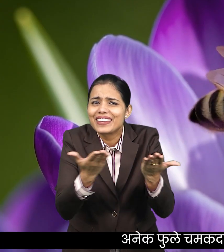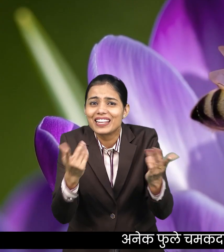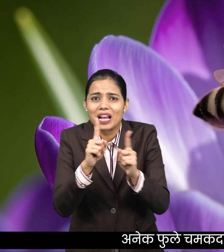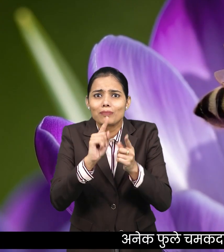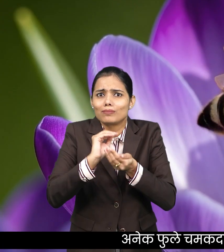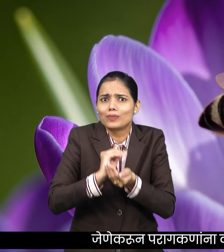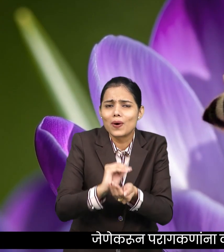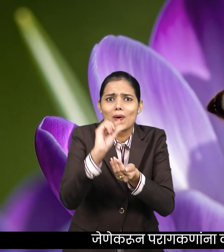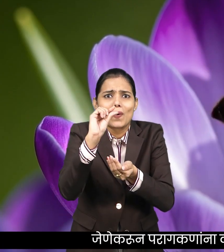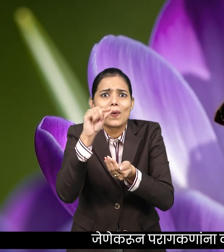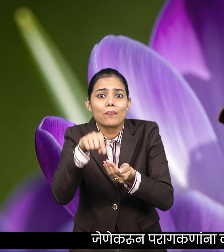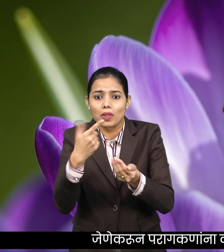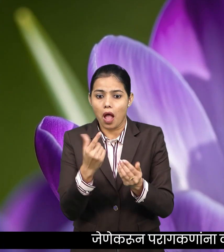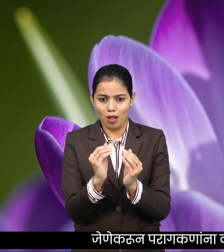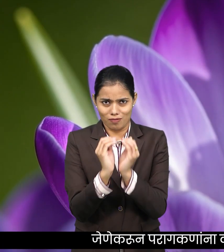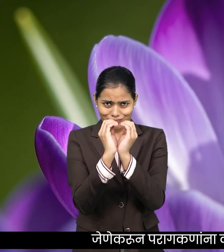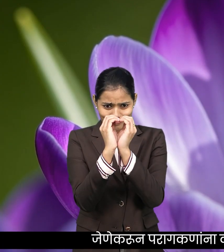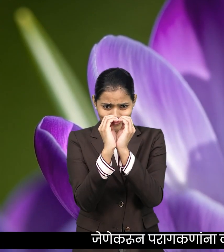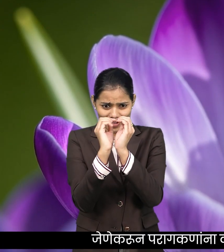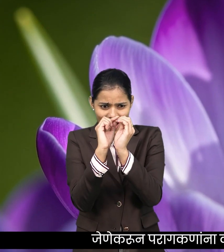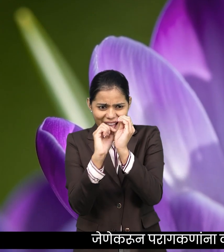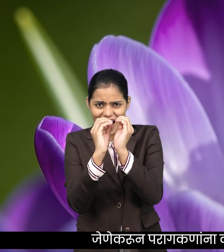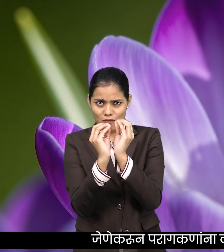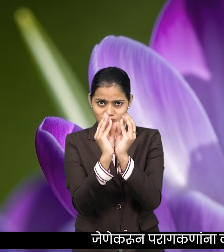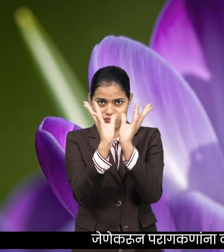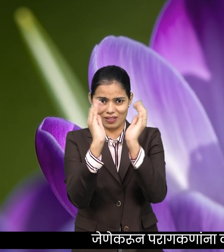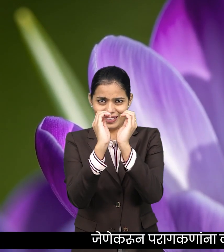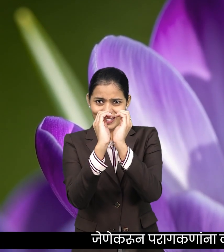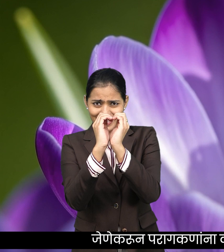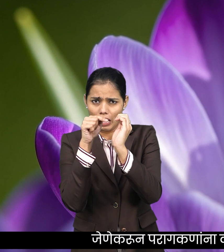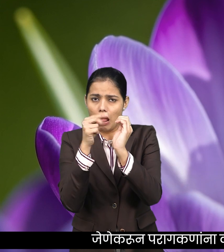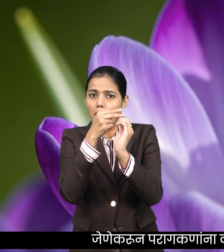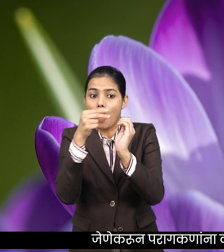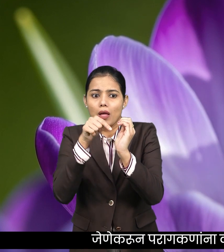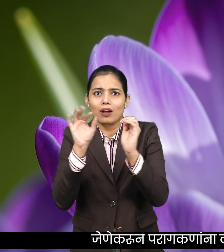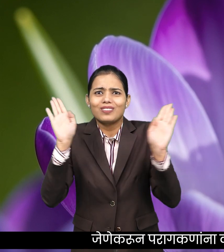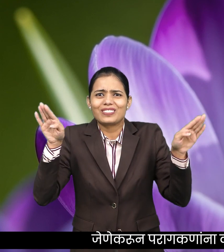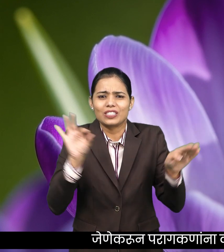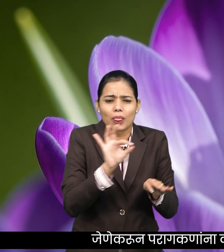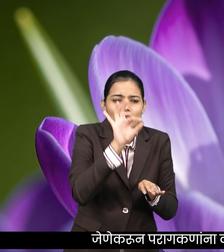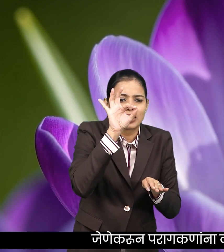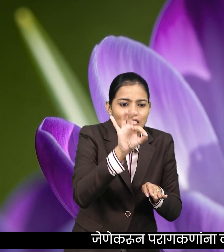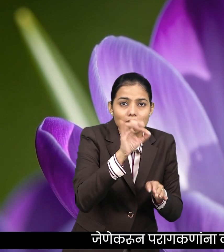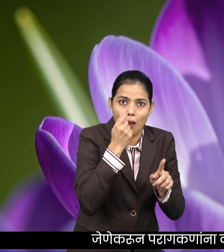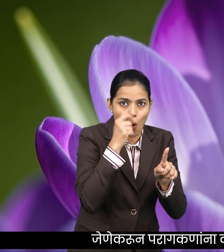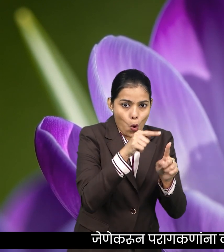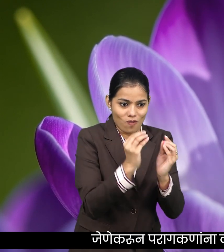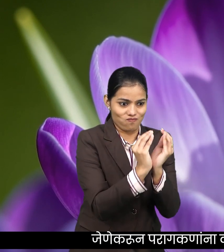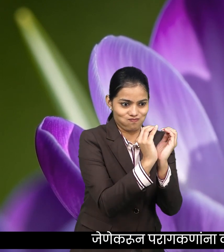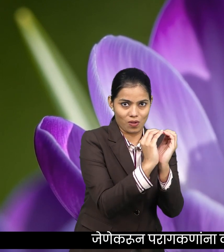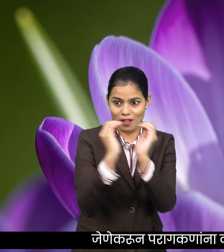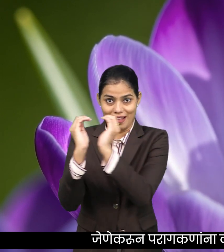सुगंधी असतात, जेणेकरून परागकणांना कीटकांसारखे आकर्षित करता